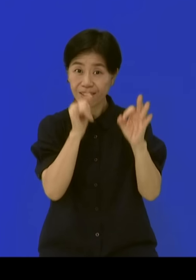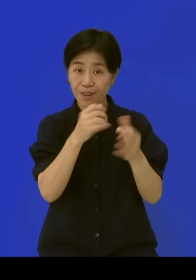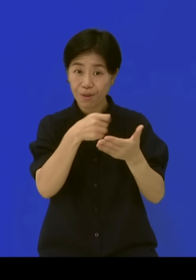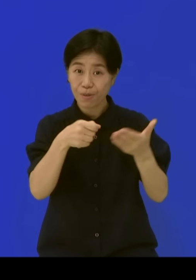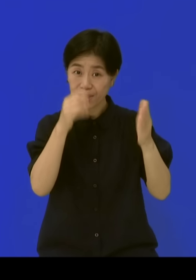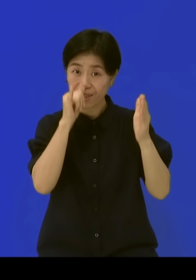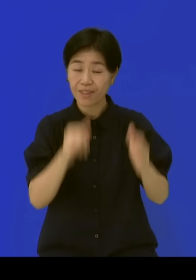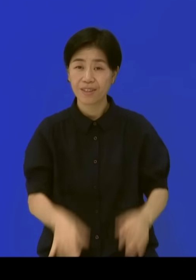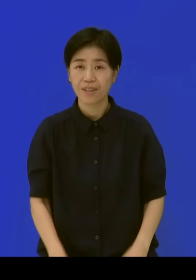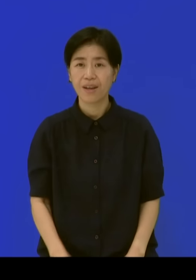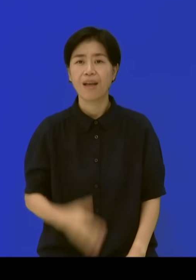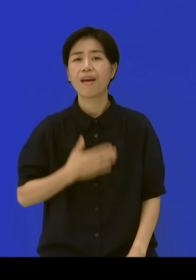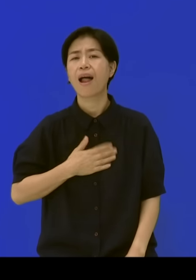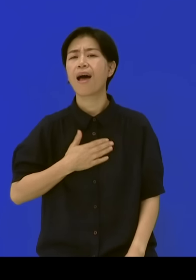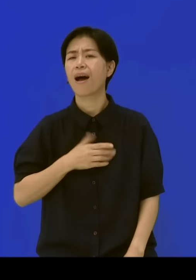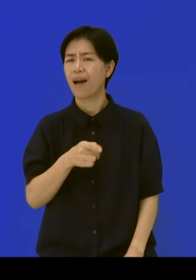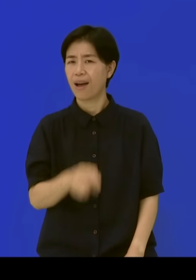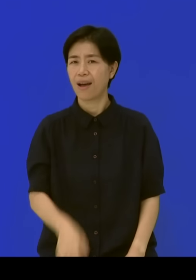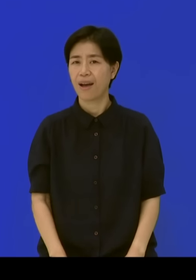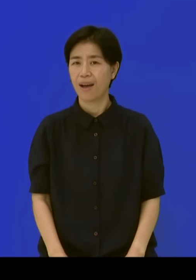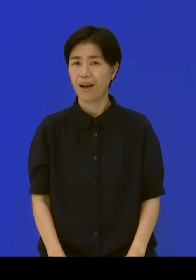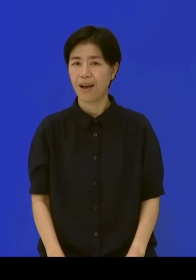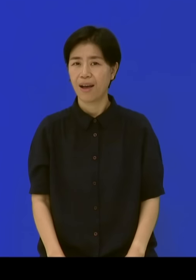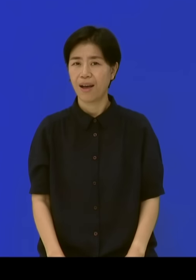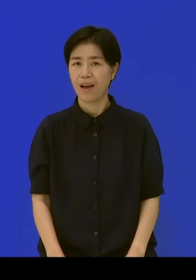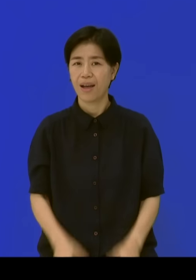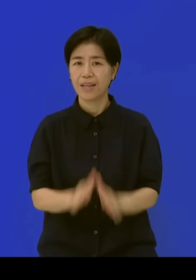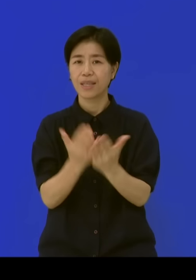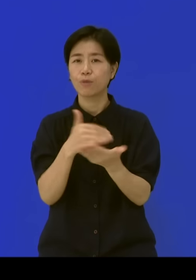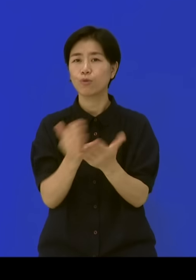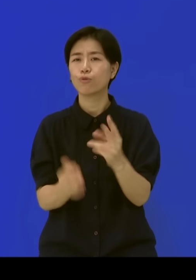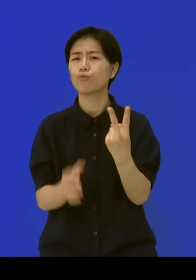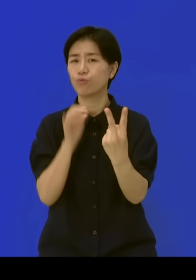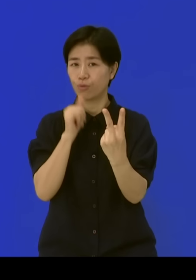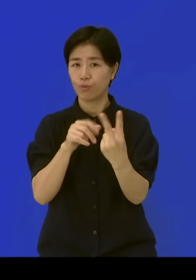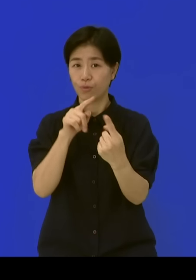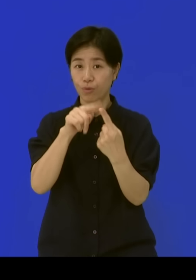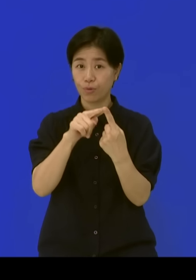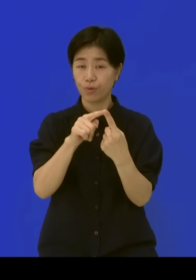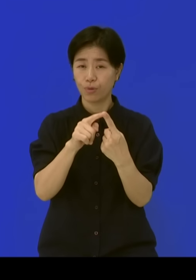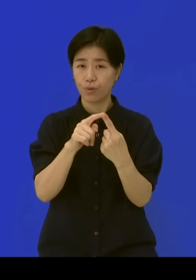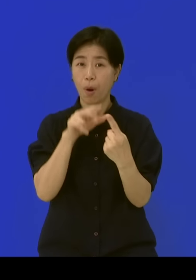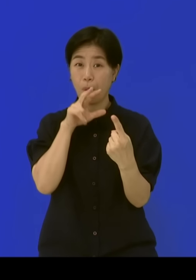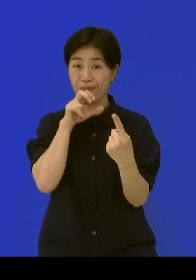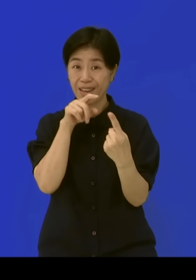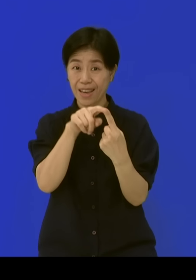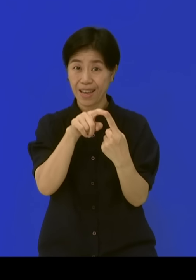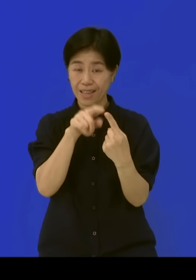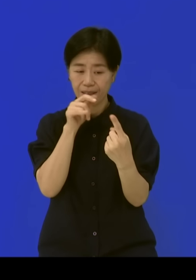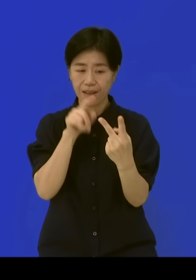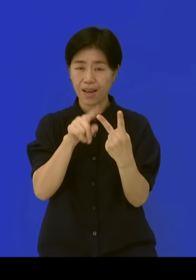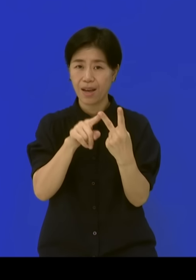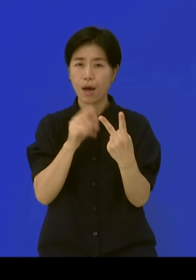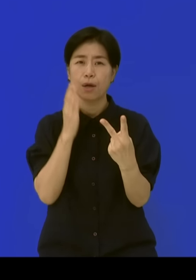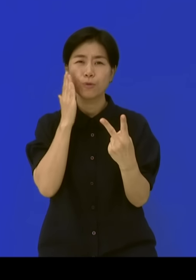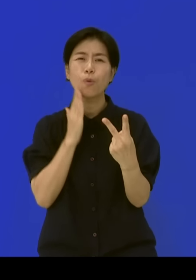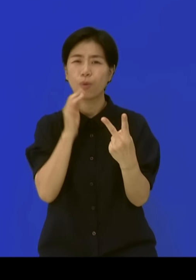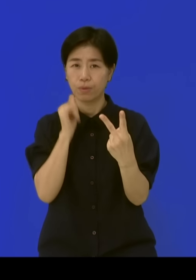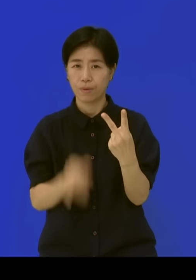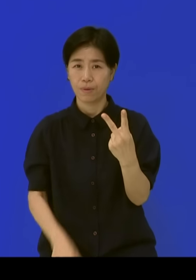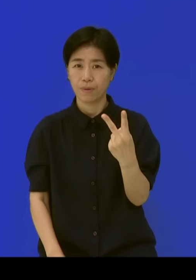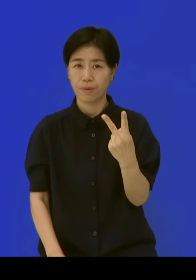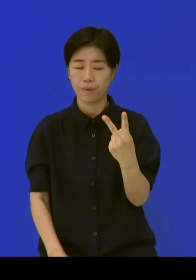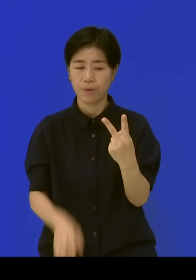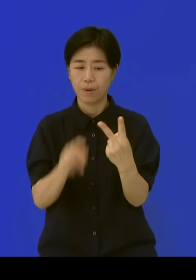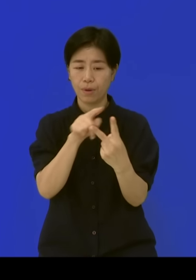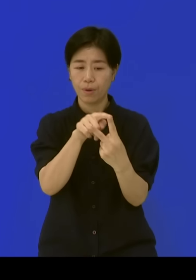네. 저도 알아요. 그 기본이 있고, 그러니까 회색 표지가 있고요, 초록색 표지가 있어요. 잘하시네요. 근데 초록은